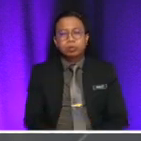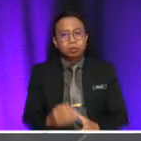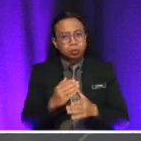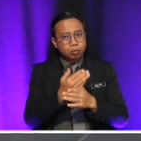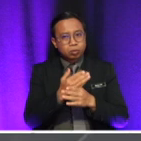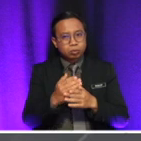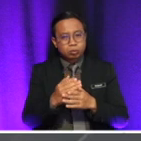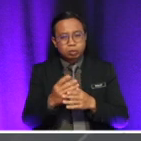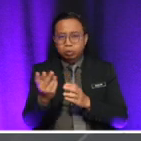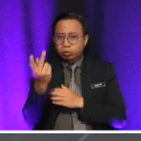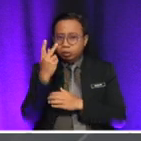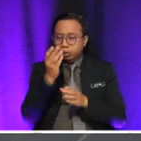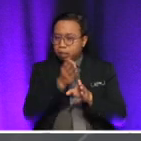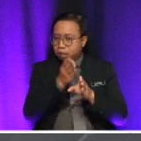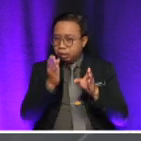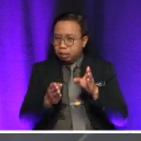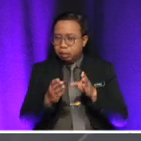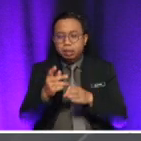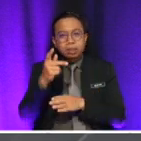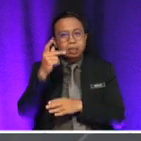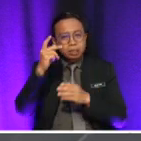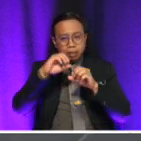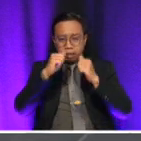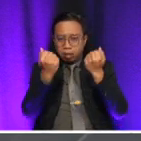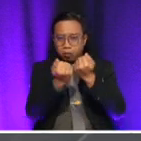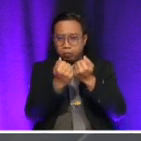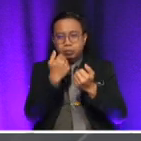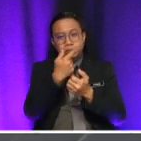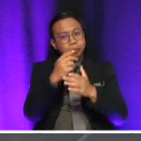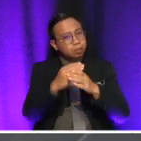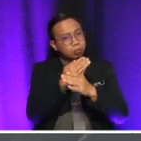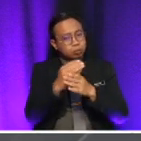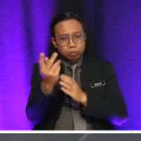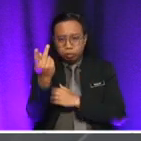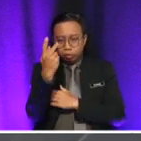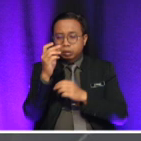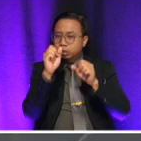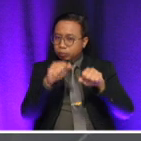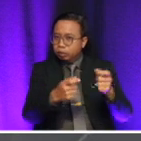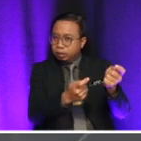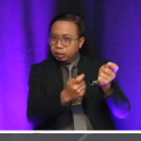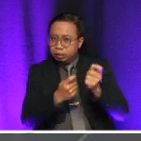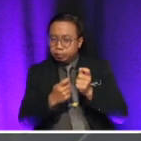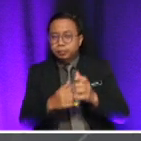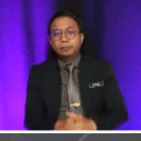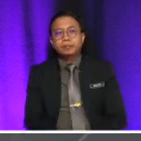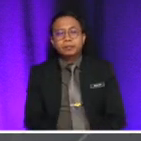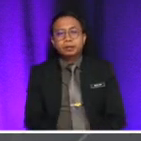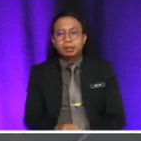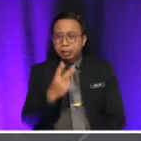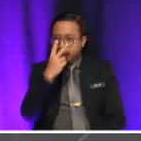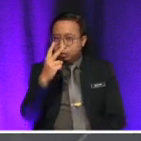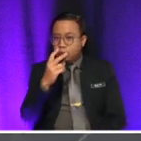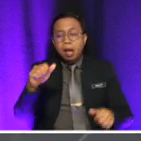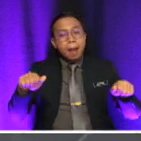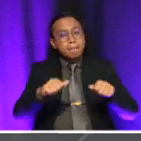antara kaum antaris kaum apa yang berkonsi-kuasi kayak gini pun kita boleh Terima di situ menyaksikan amalan